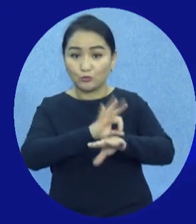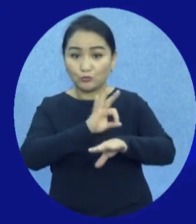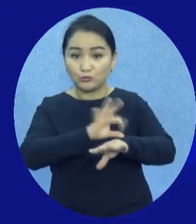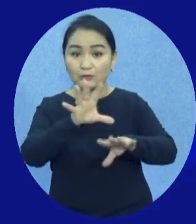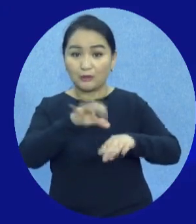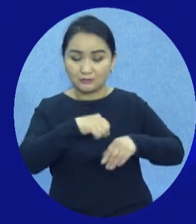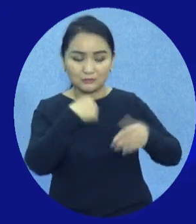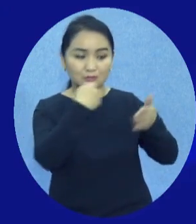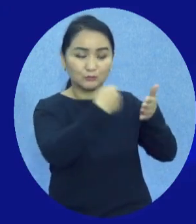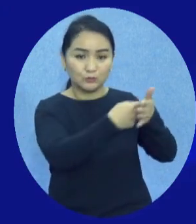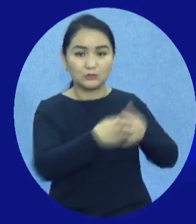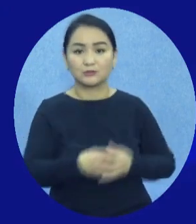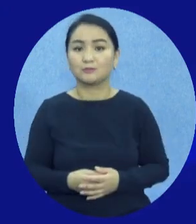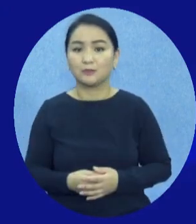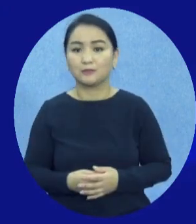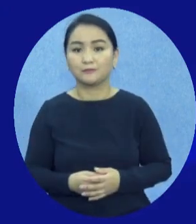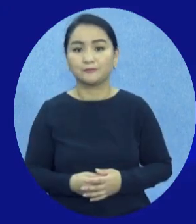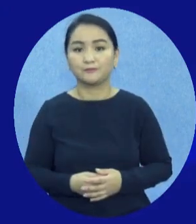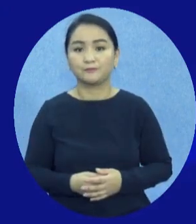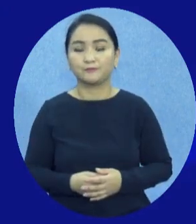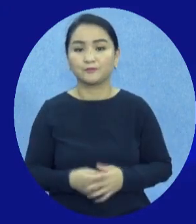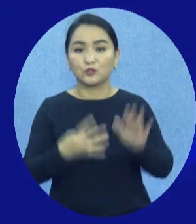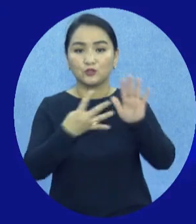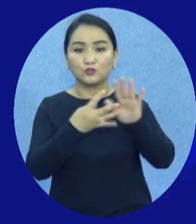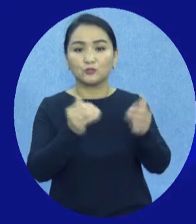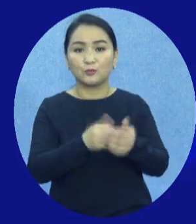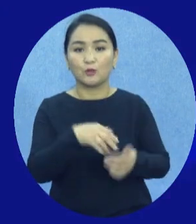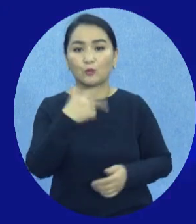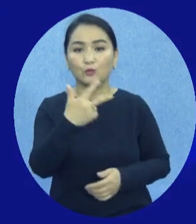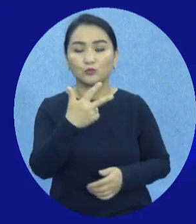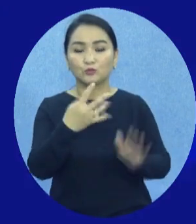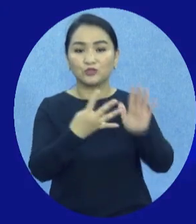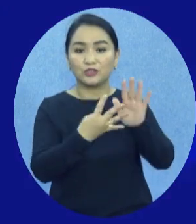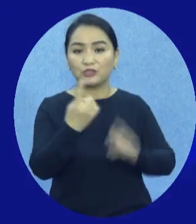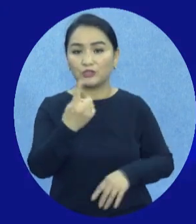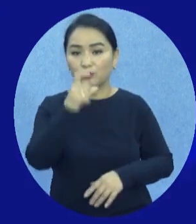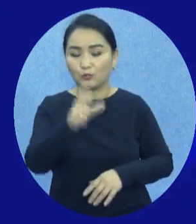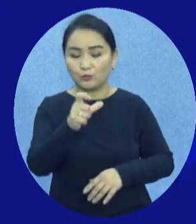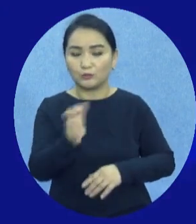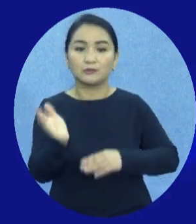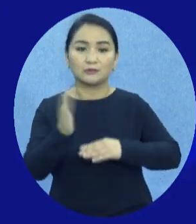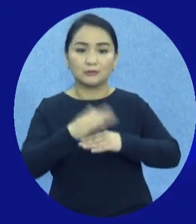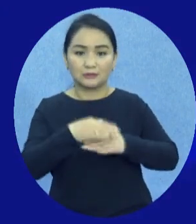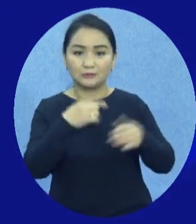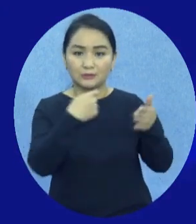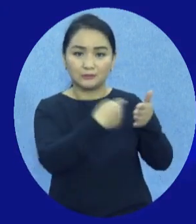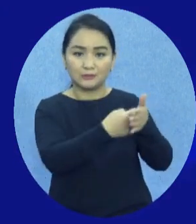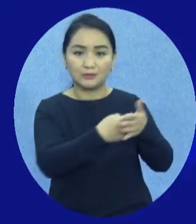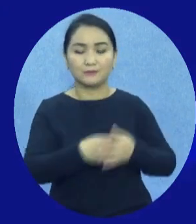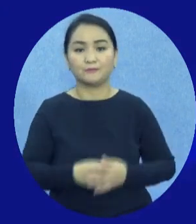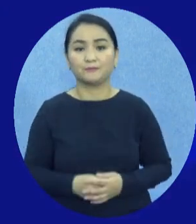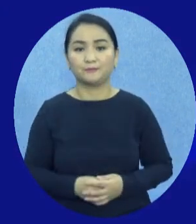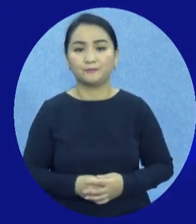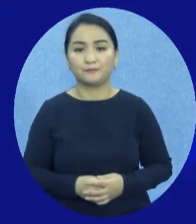За 9,391 хүн энэ өвчний улмаас сүүлийн 24 цагт нас баржээ.